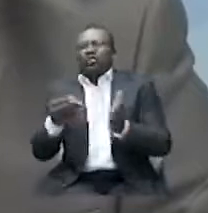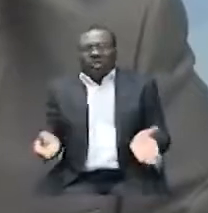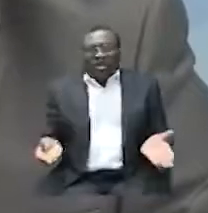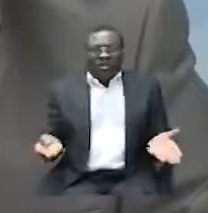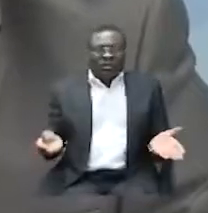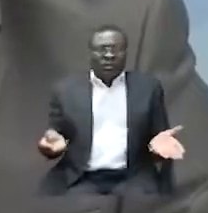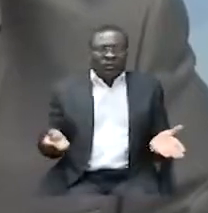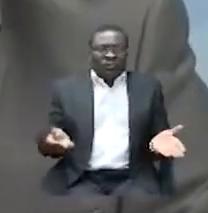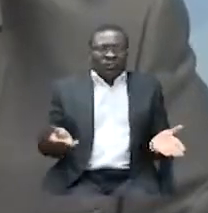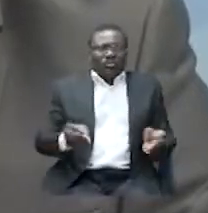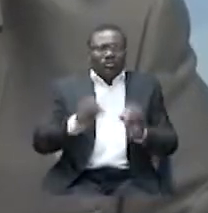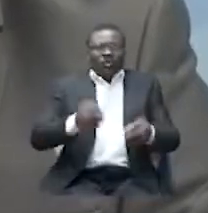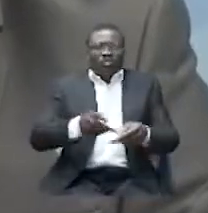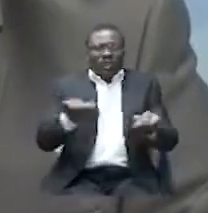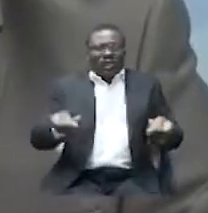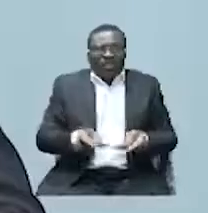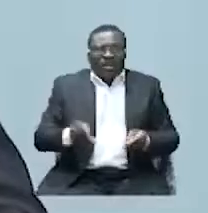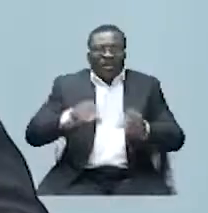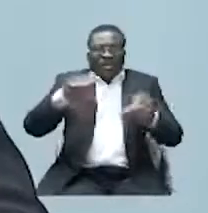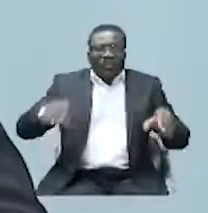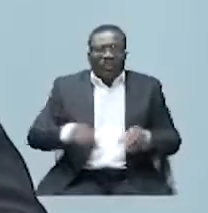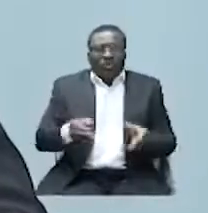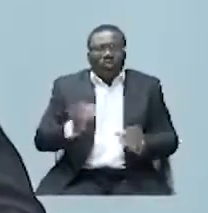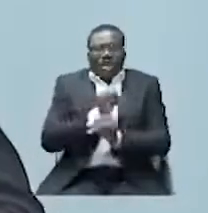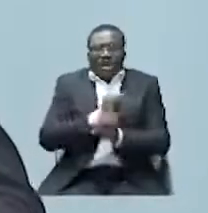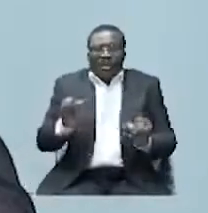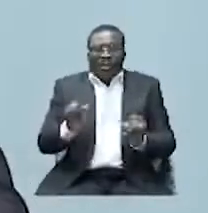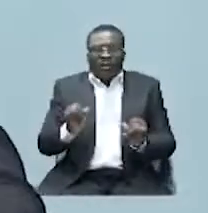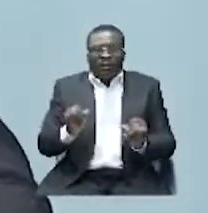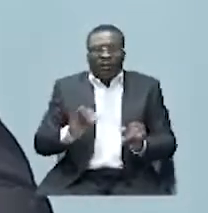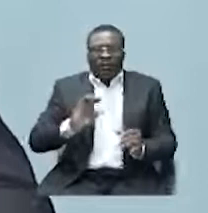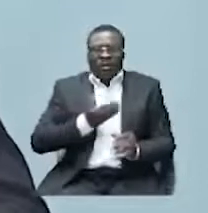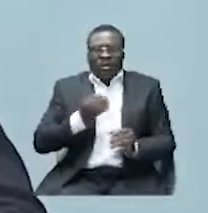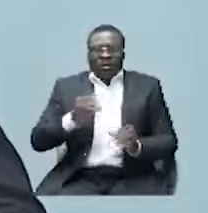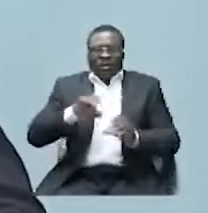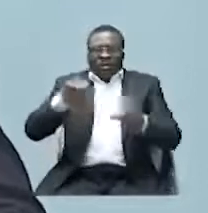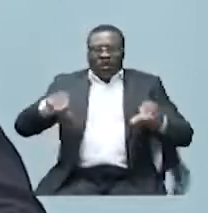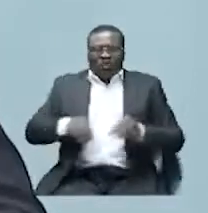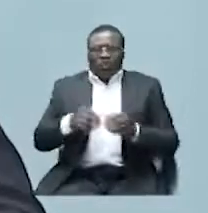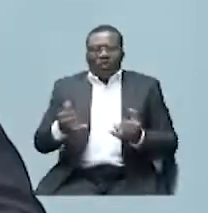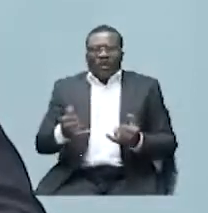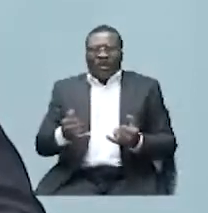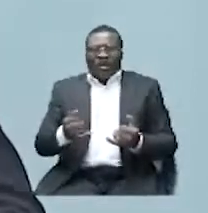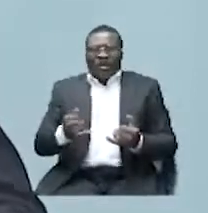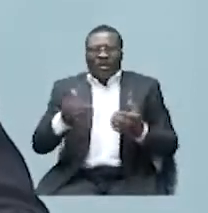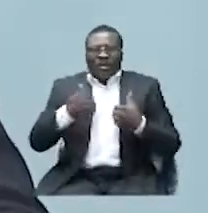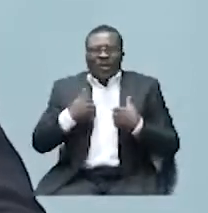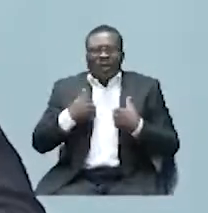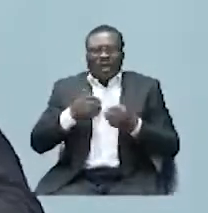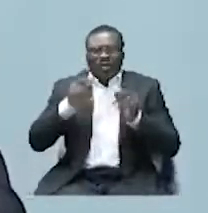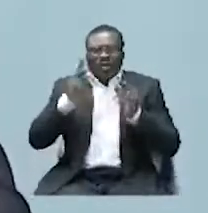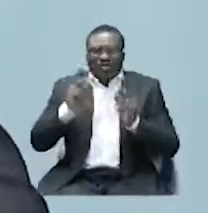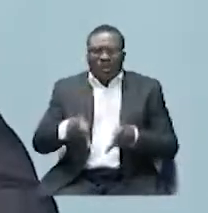pour mettre en place une cour indépendante. Notre cour actuellement est composée de